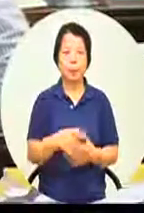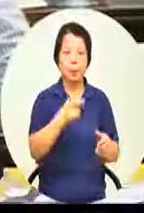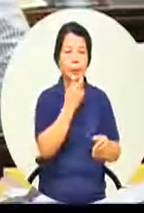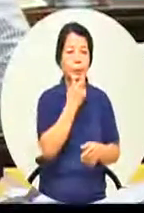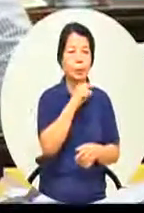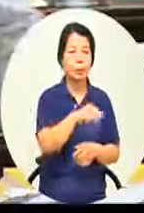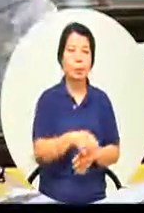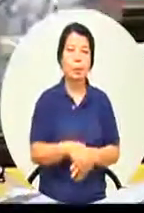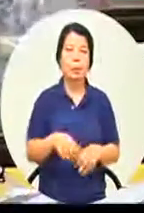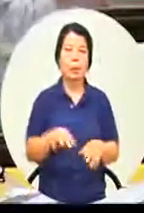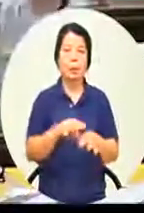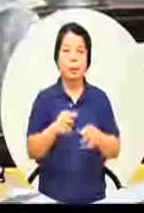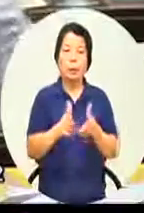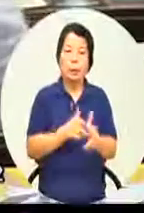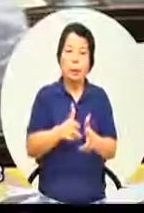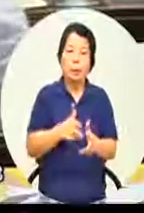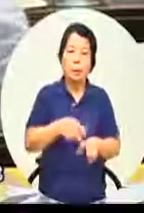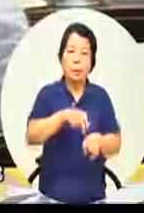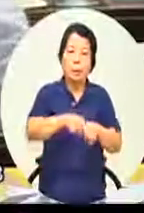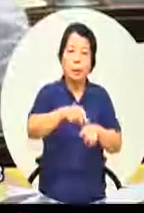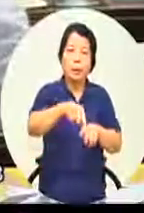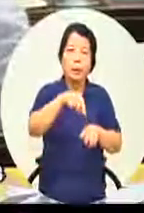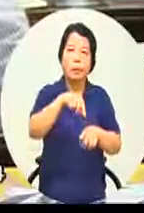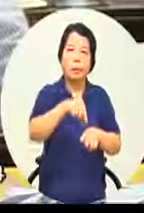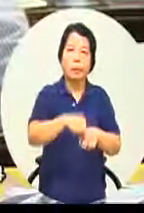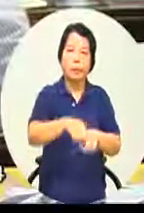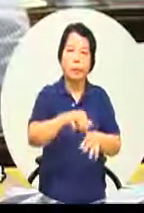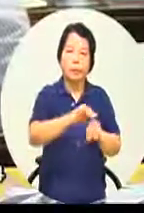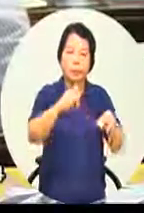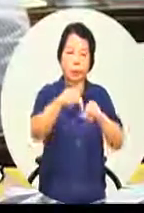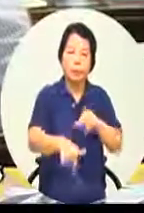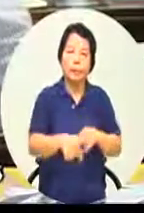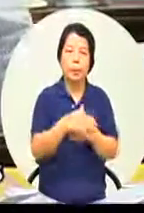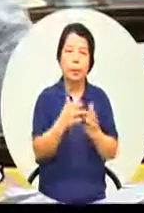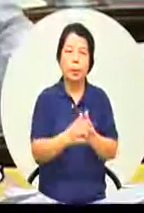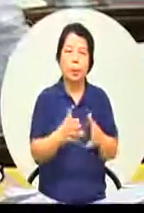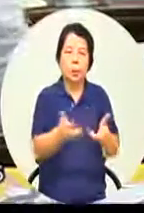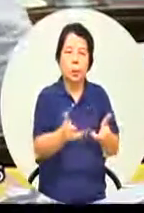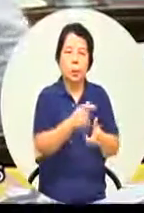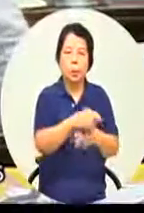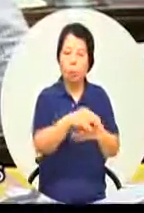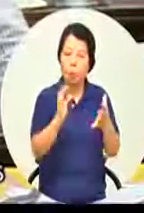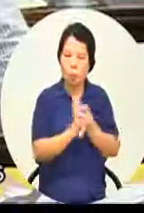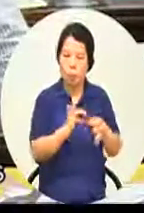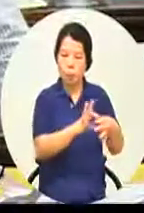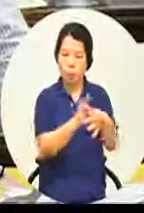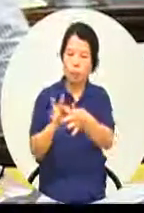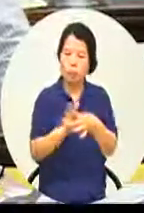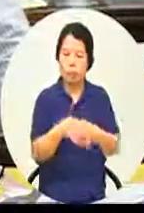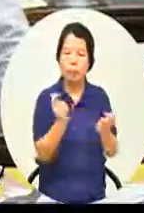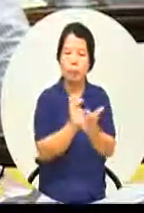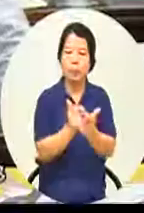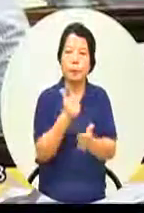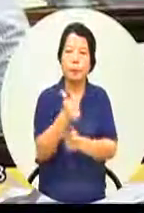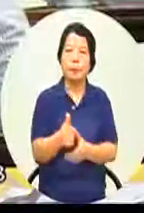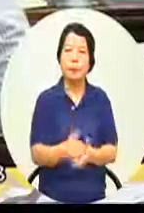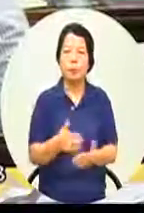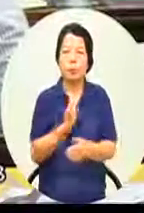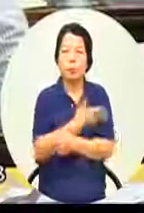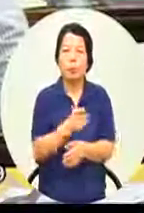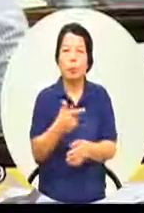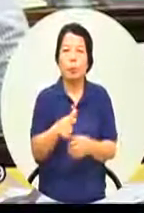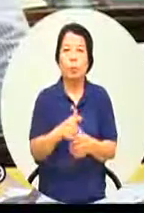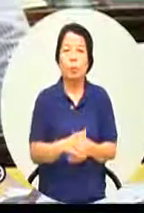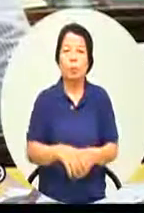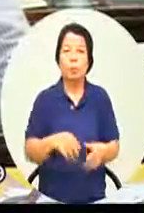铁路地下化工程，跟我们地方的这个相关的工程能够衔接得很好，配合得很好不要让这个